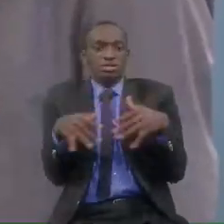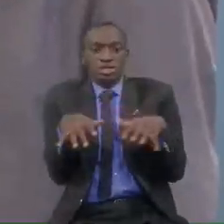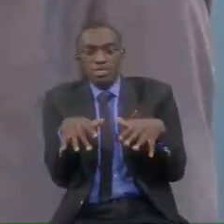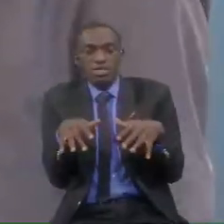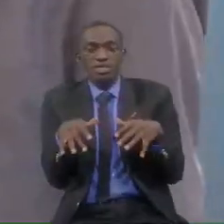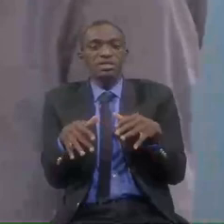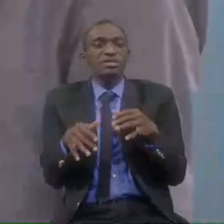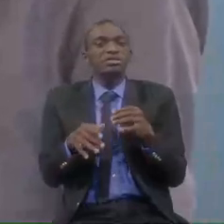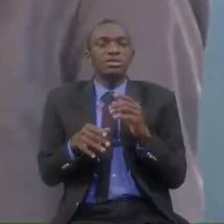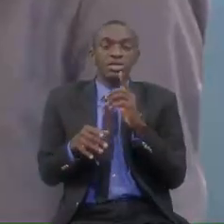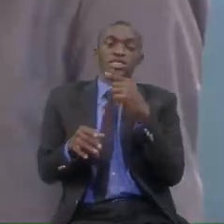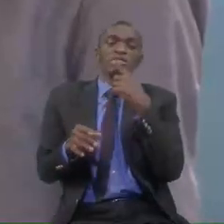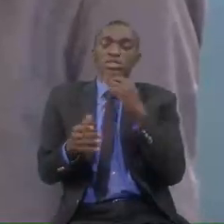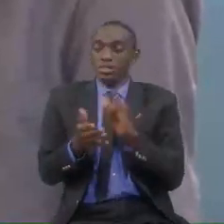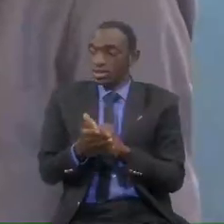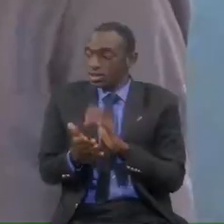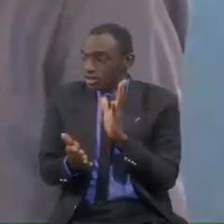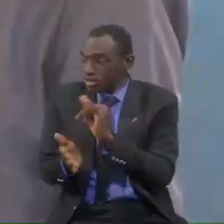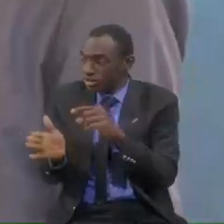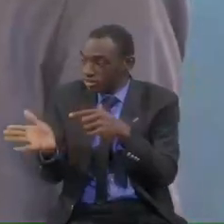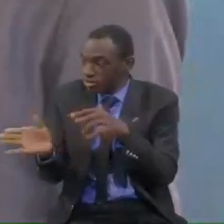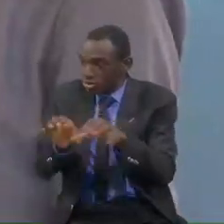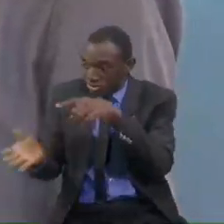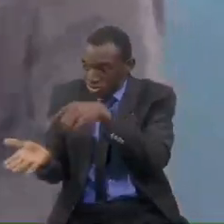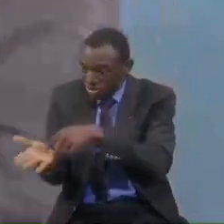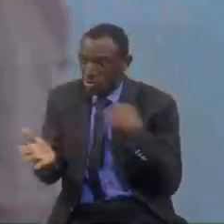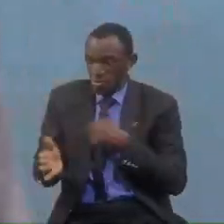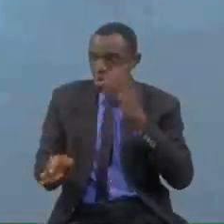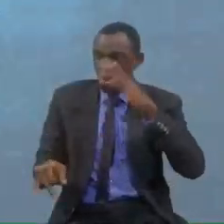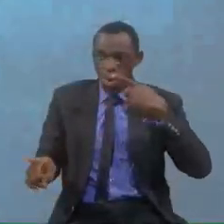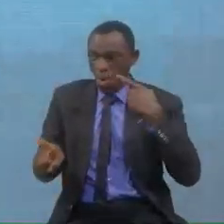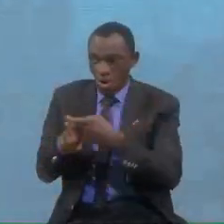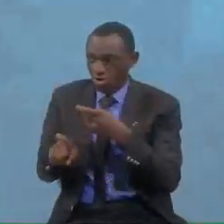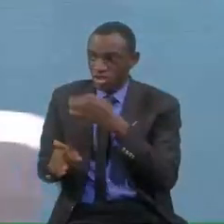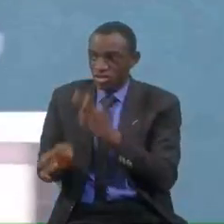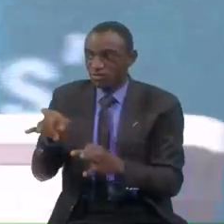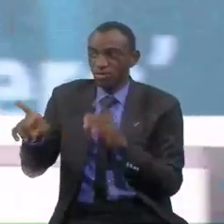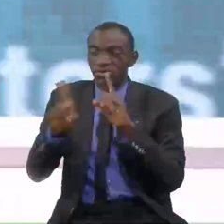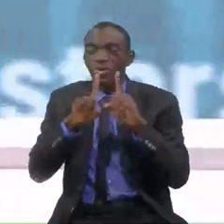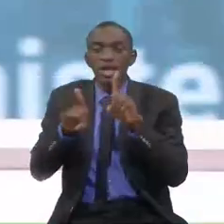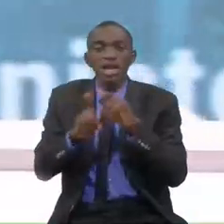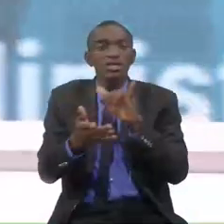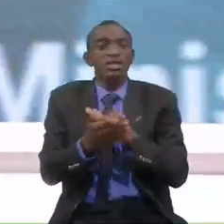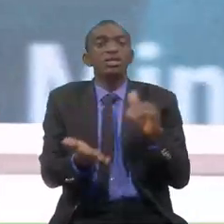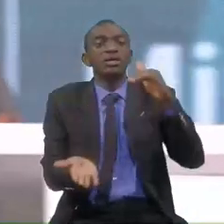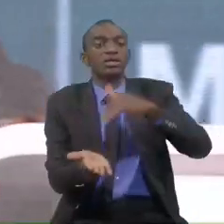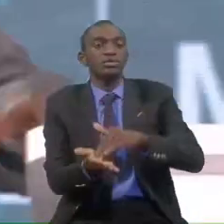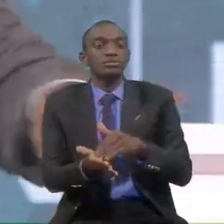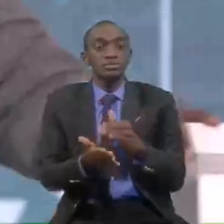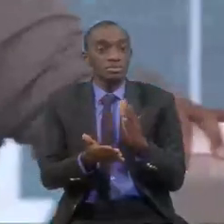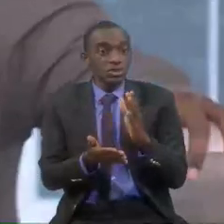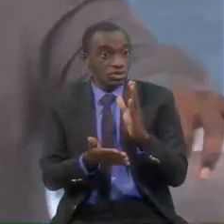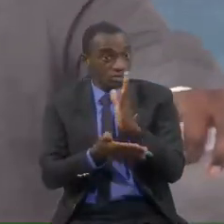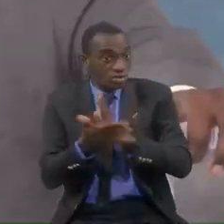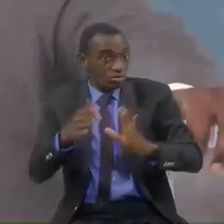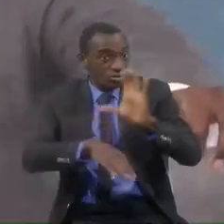disent que va te faire ceci. Alors, que, si tu parles encore de cette manière, il y a des églises